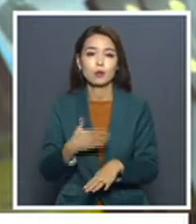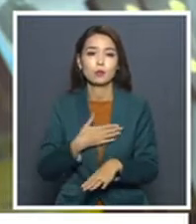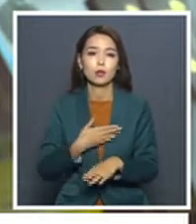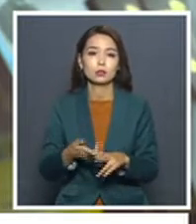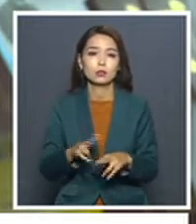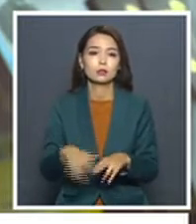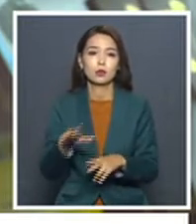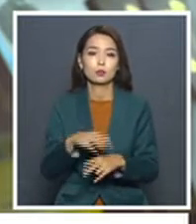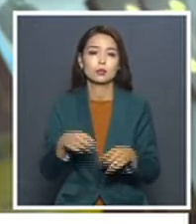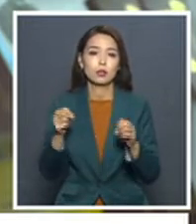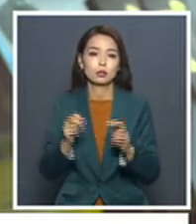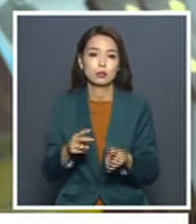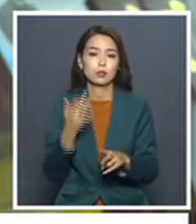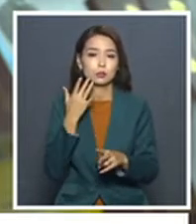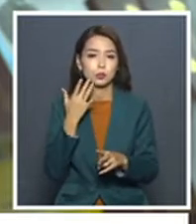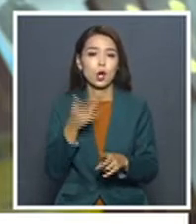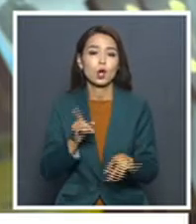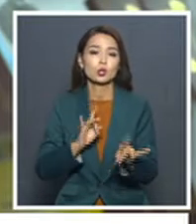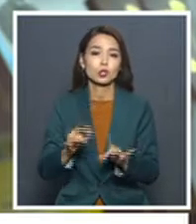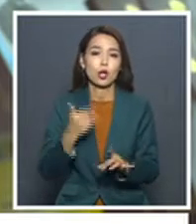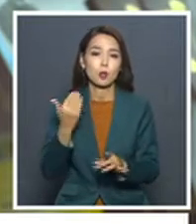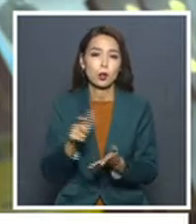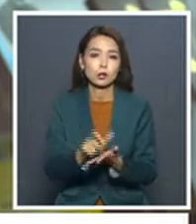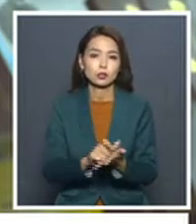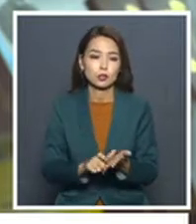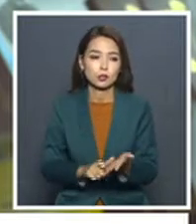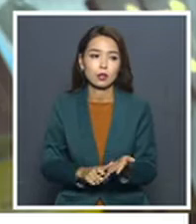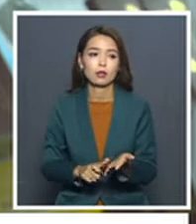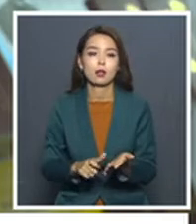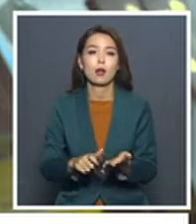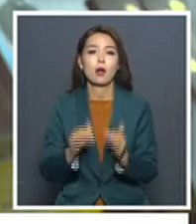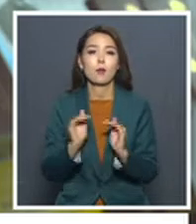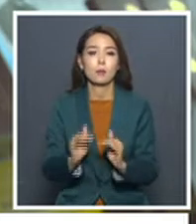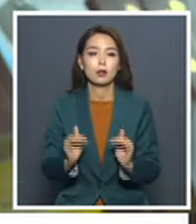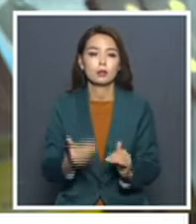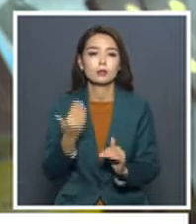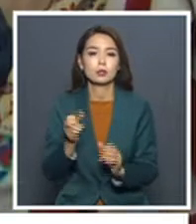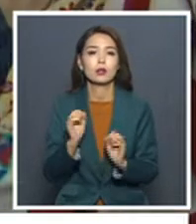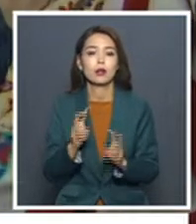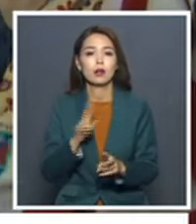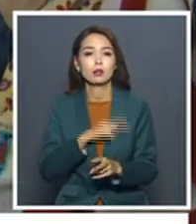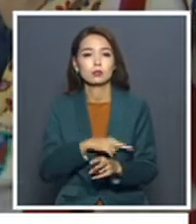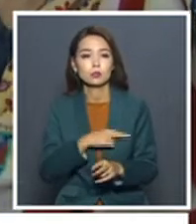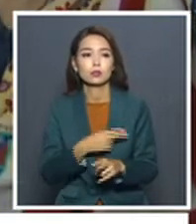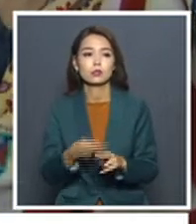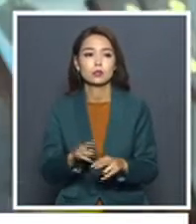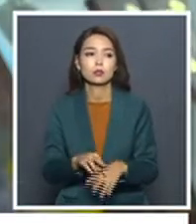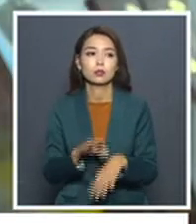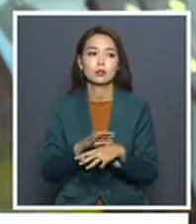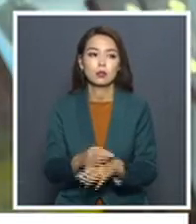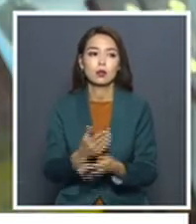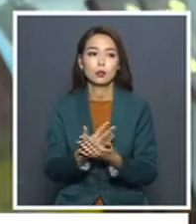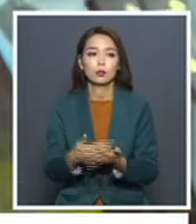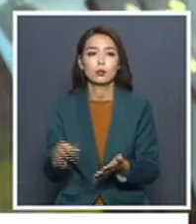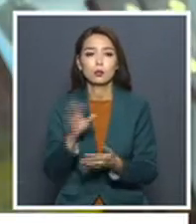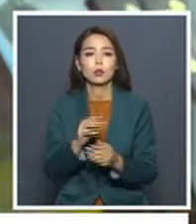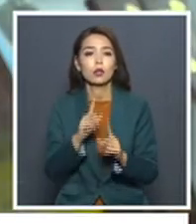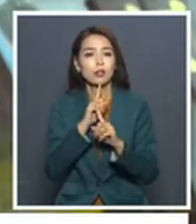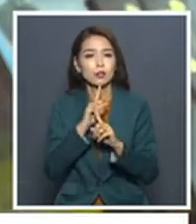Сондықтан маған Әбіштің шығармашылығы, балалардың оны қалай қабылдайтыны мәлім. бүгінгі біздің қуанышымыз ерекше.